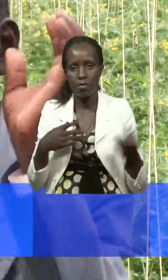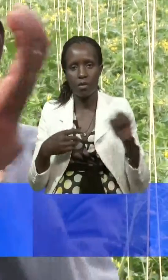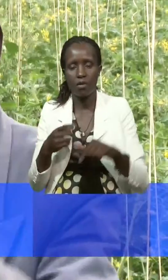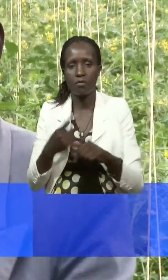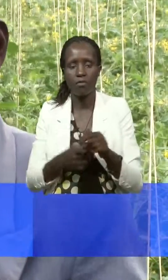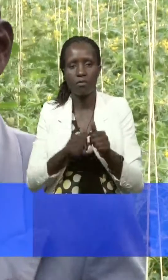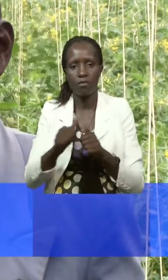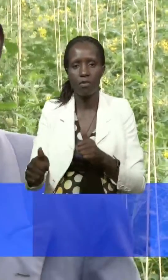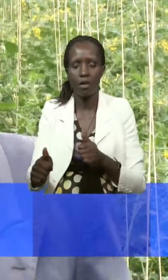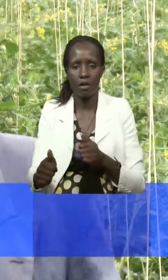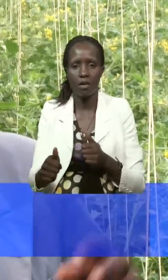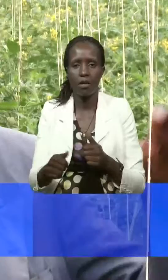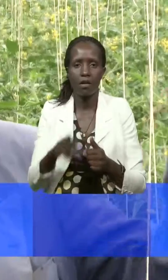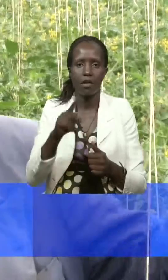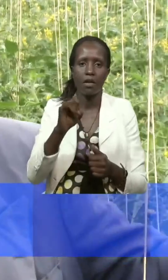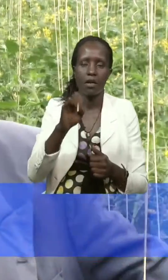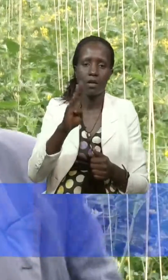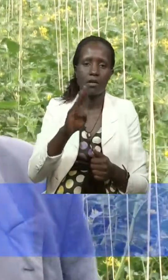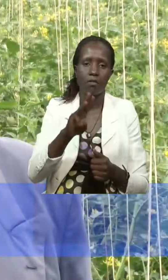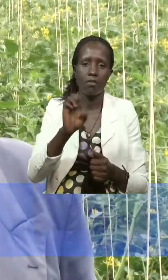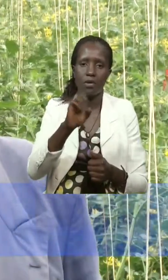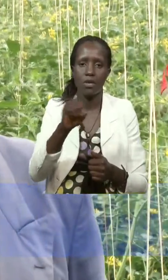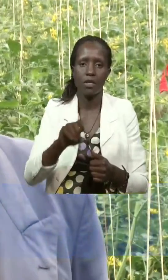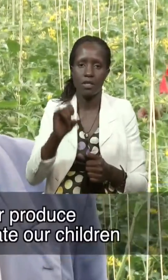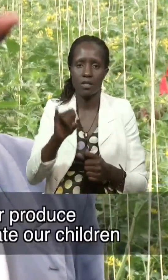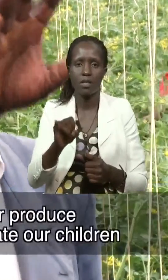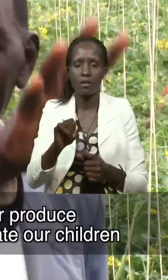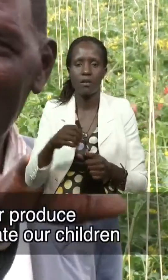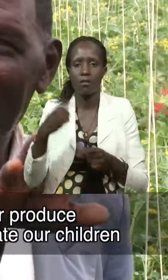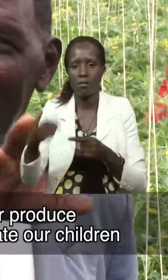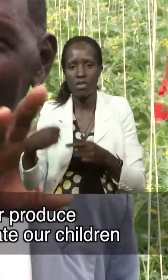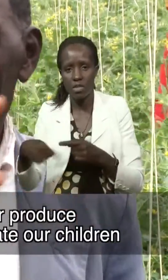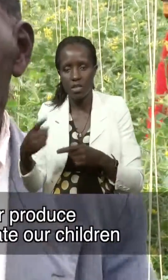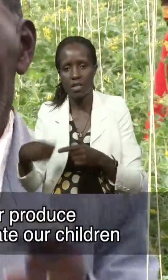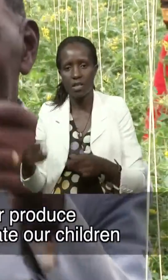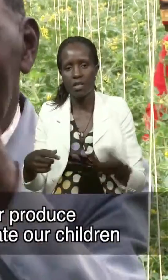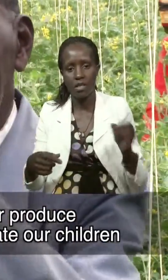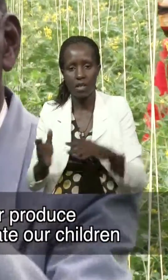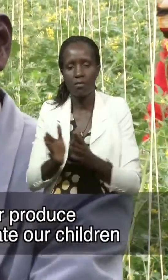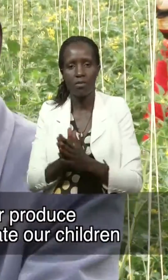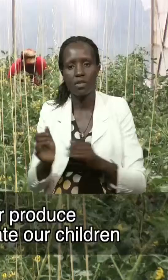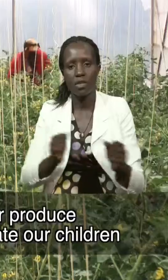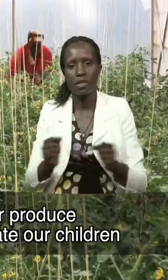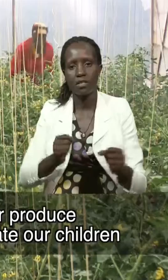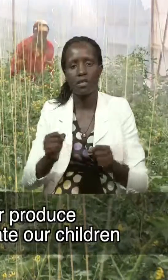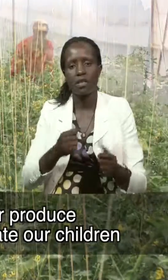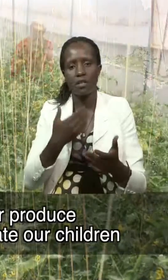kutoka Kibwezi, wengine kutoka Kambu, wengine kutoka Machinery, wanakuja hapa na magari